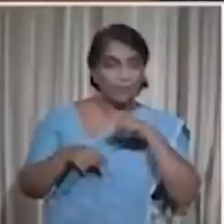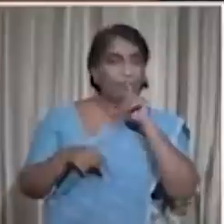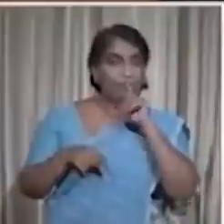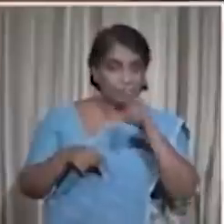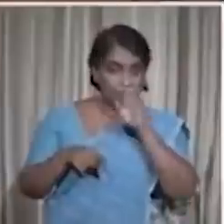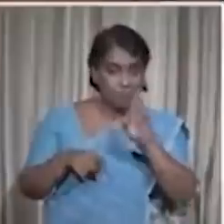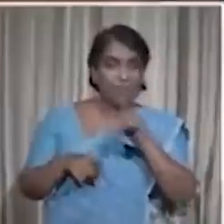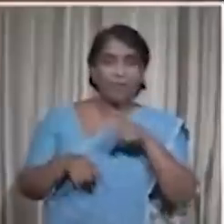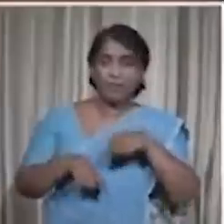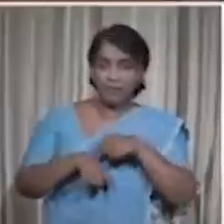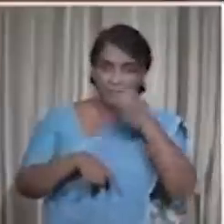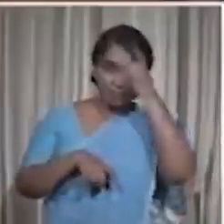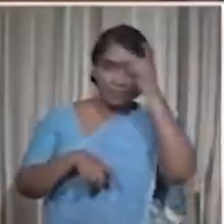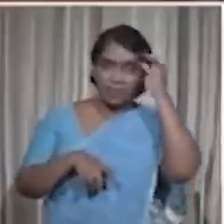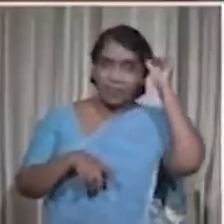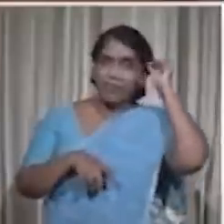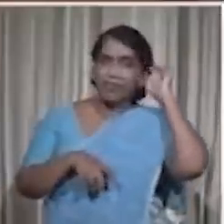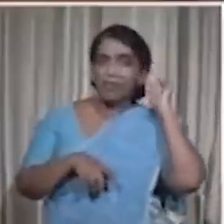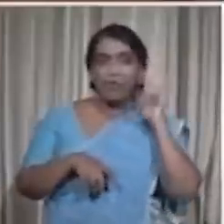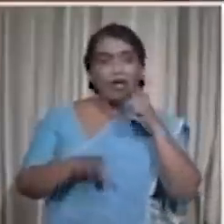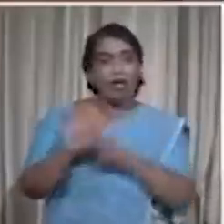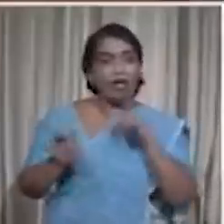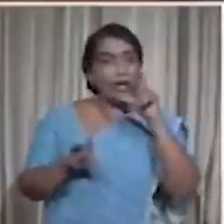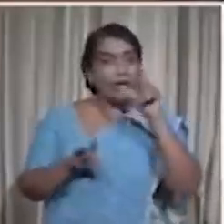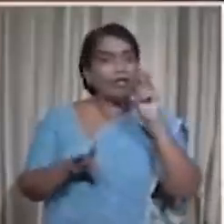தான் இந்த நாட்டினுடைய 73 வருடம்